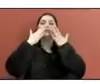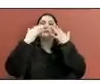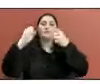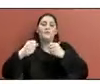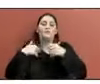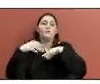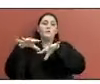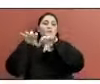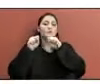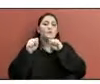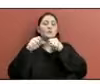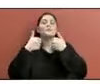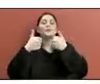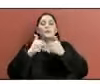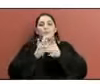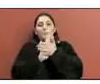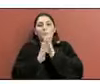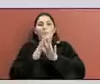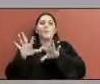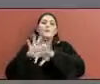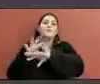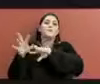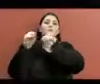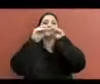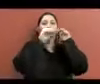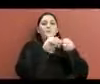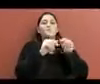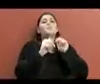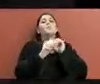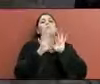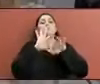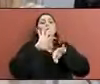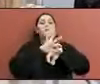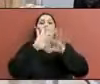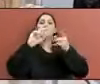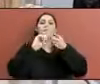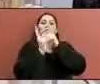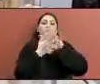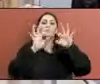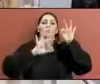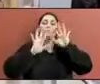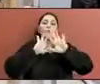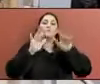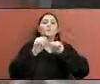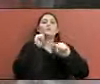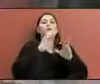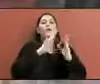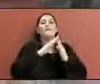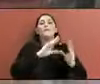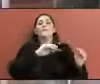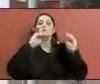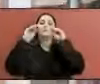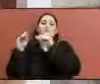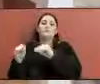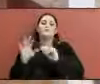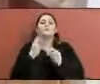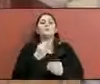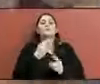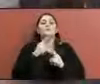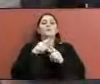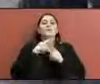gerekli kontrolleri, tetkikleri yapıldıktan sonra vatandaşımızı tekrar evine teslim ediyoruz. Çok teşekkür ederim. Çok sağ olun